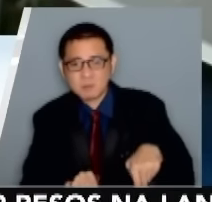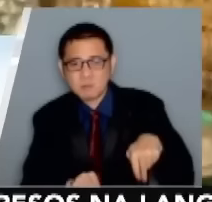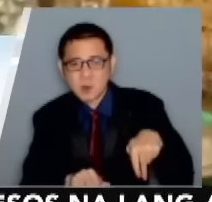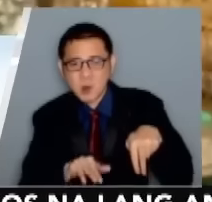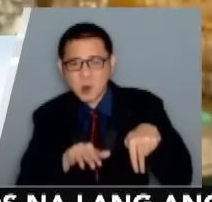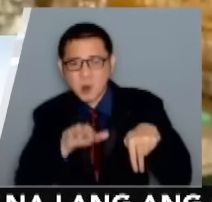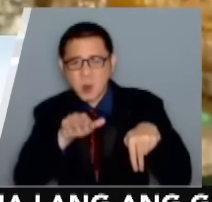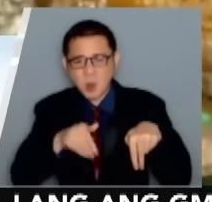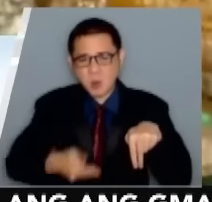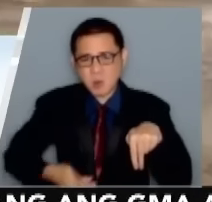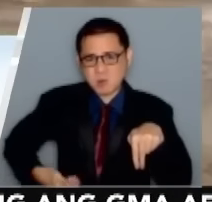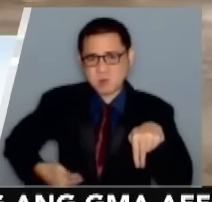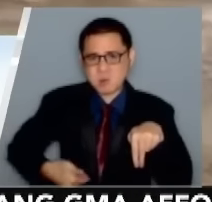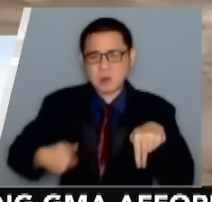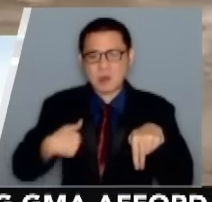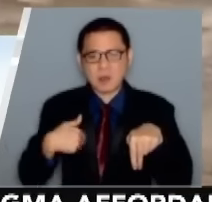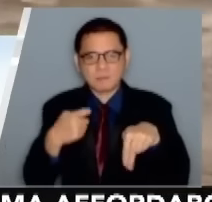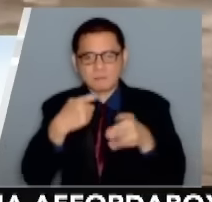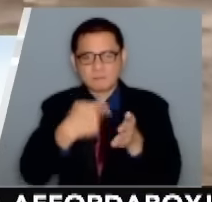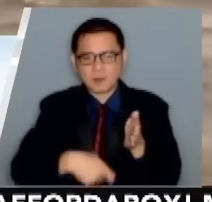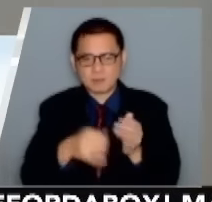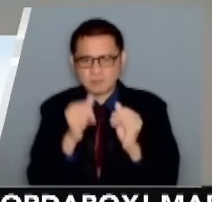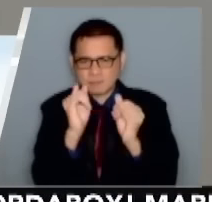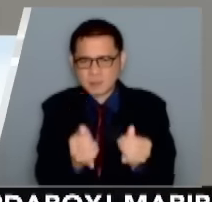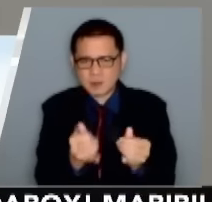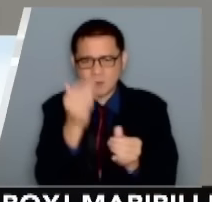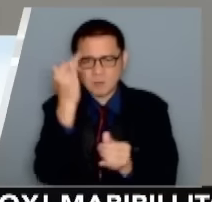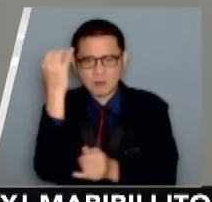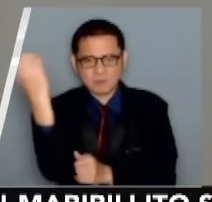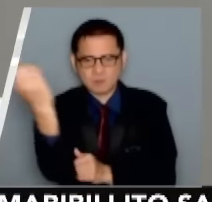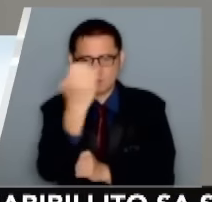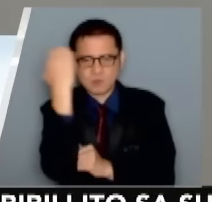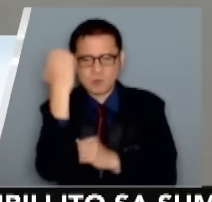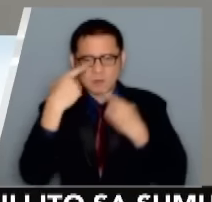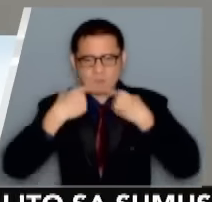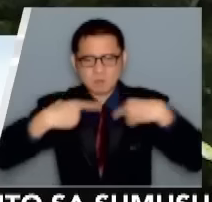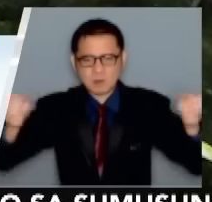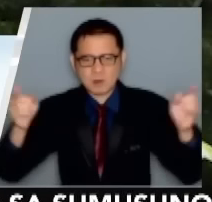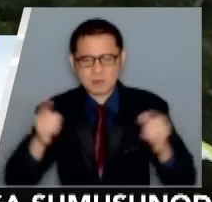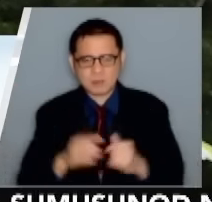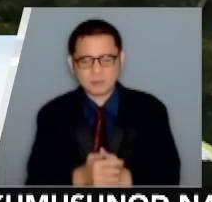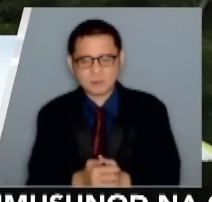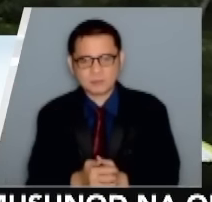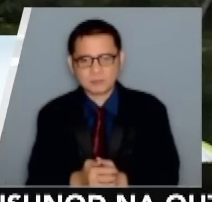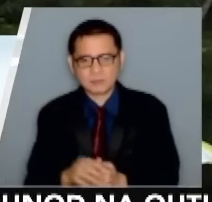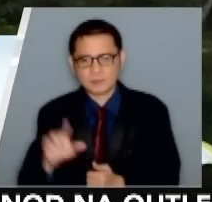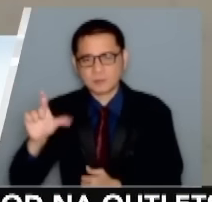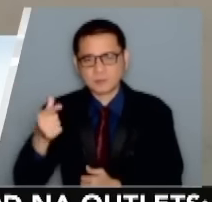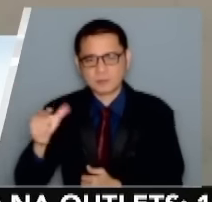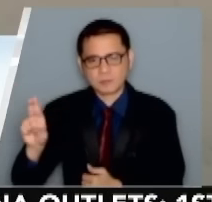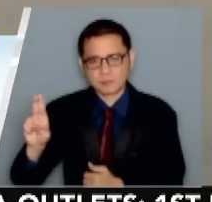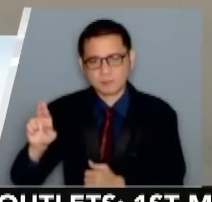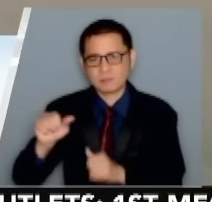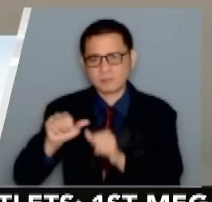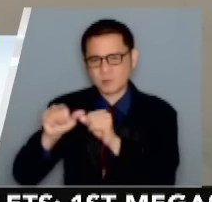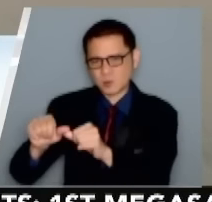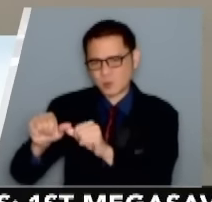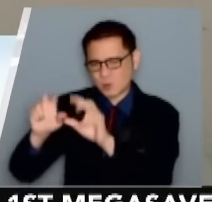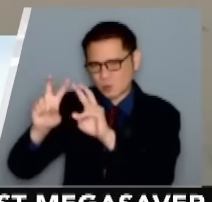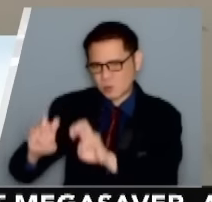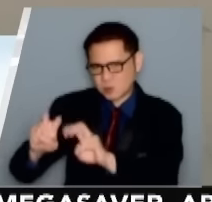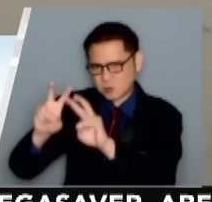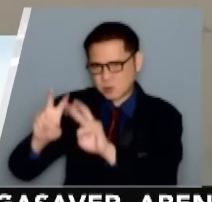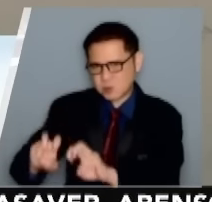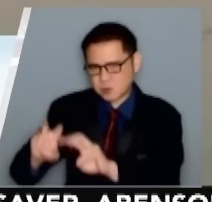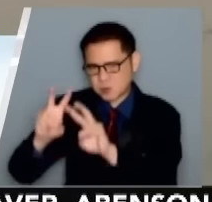probinsya matapos itong isailalim sa state of calamity. Patuloy naman ang assessment ng LGU sa Alakapan, Cagayan kung saan lubog pa rin sa baha